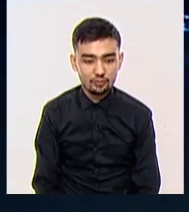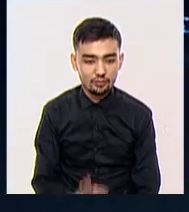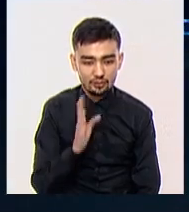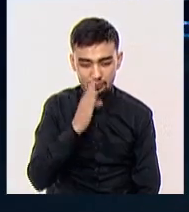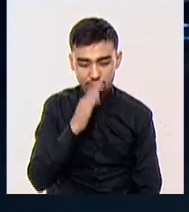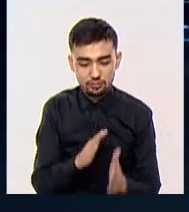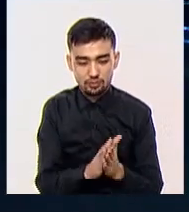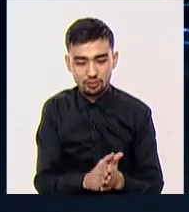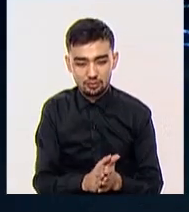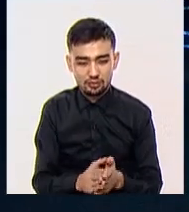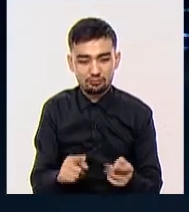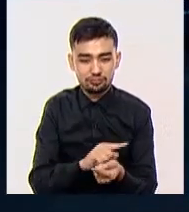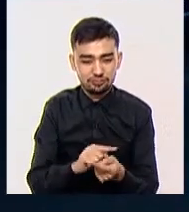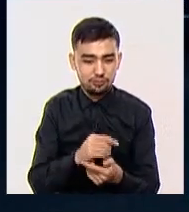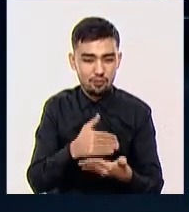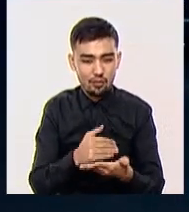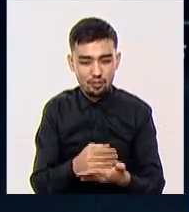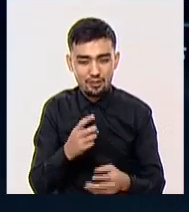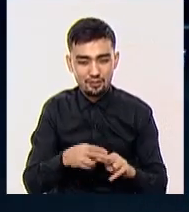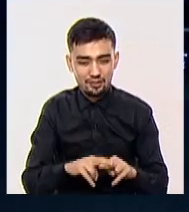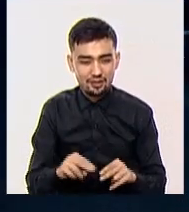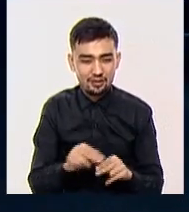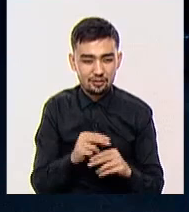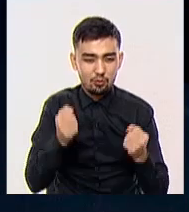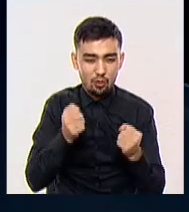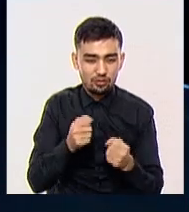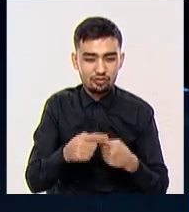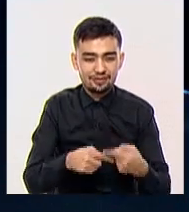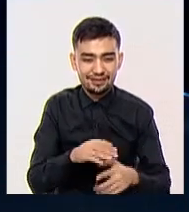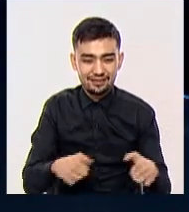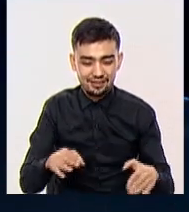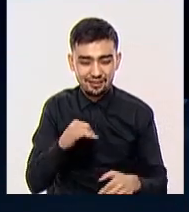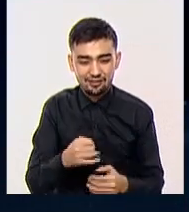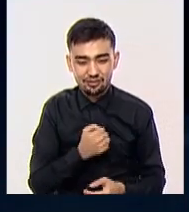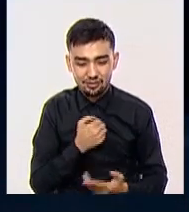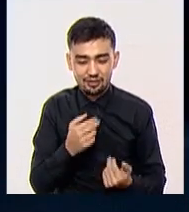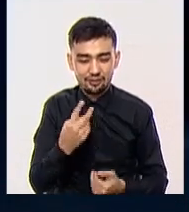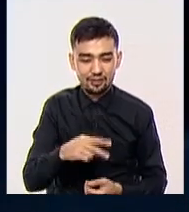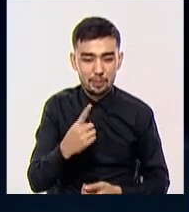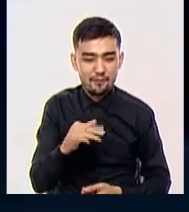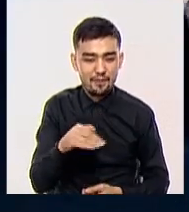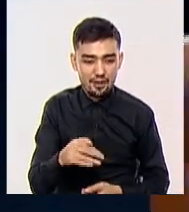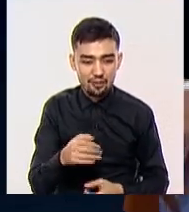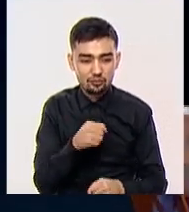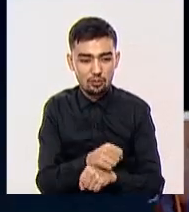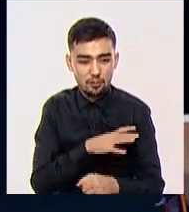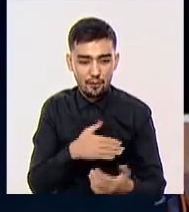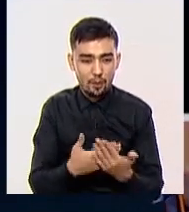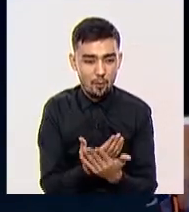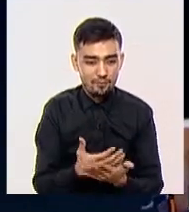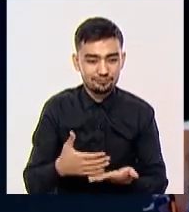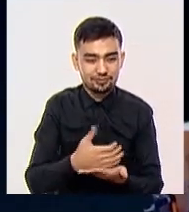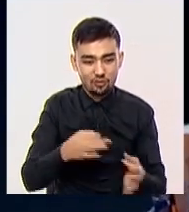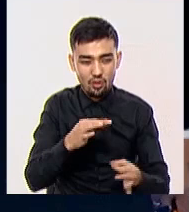родители просят возобновить программу по развитию массового спорта среди детей к сожалению с 21 февраля приостановлен